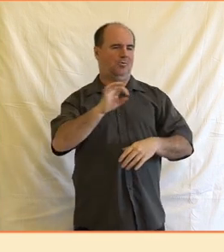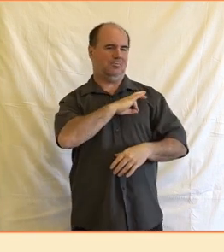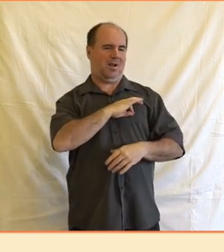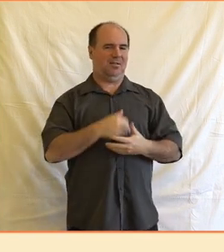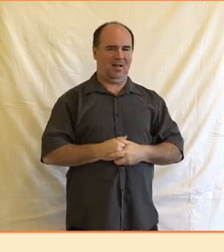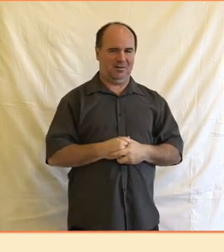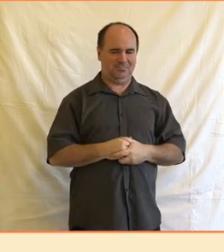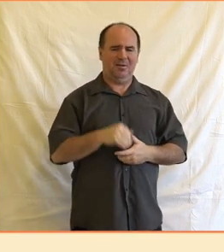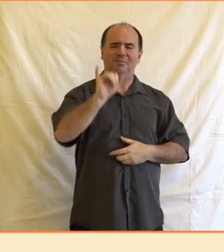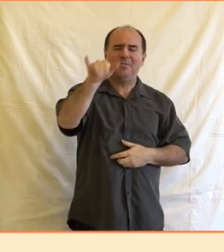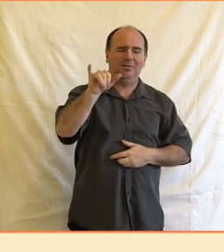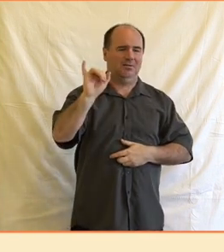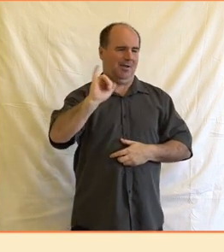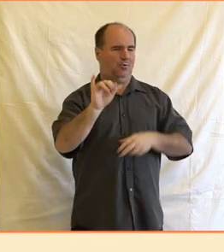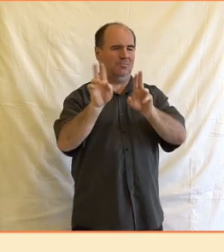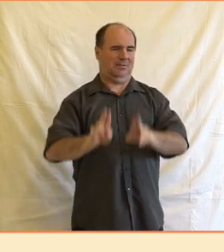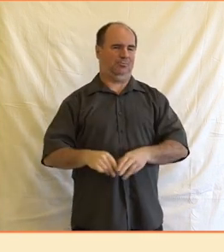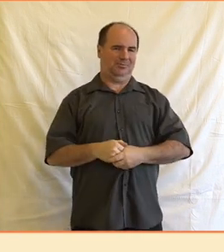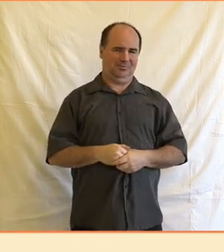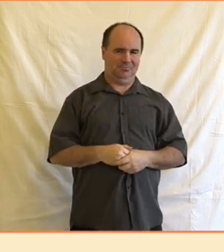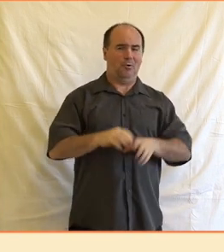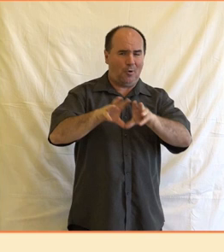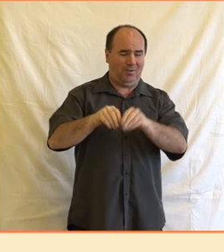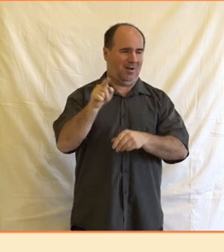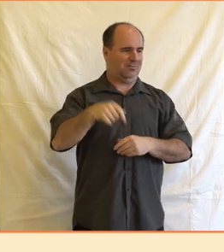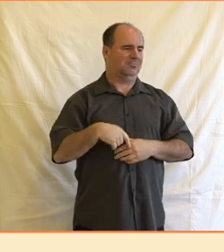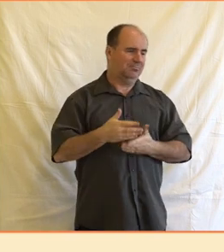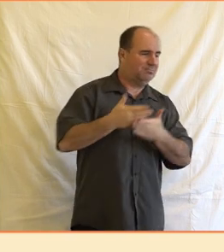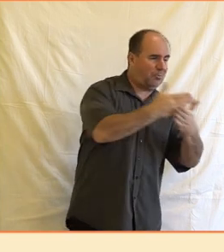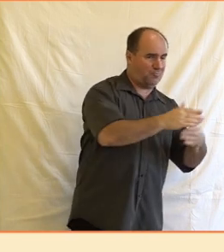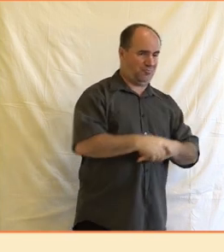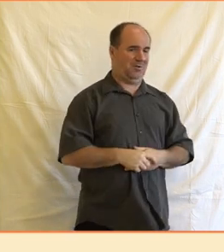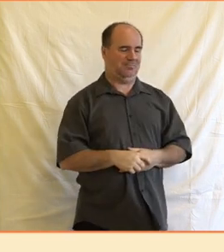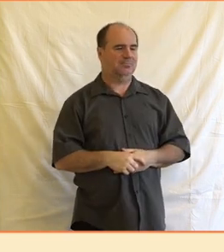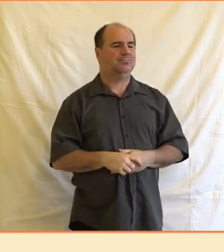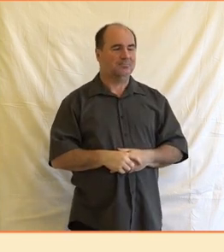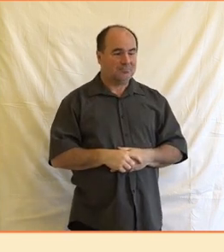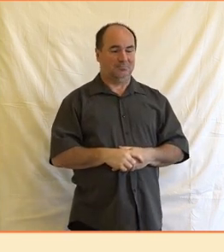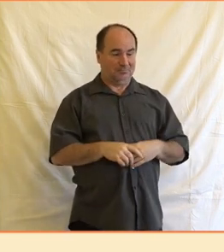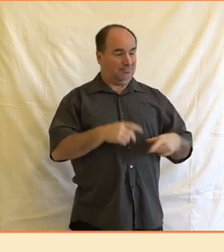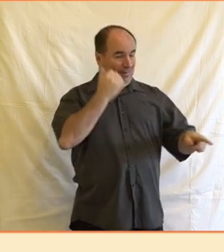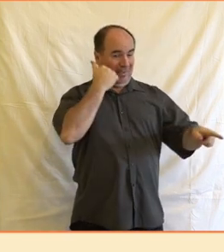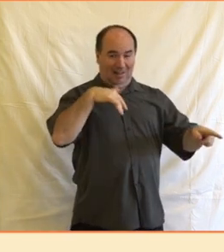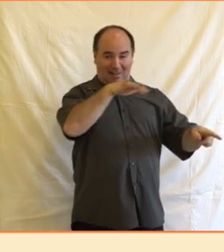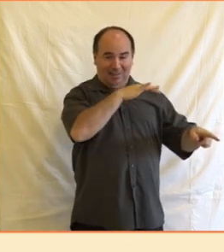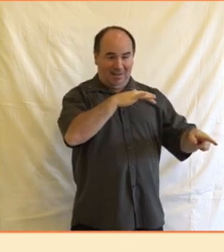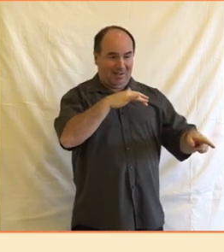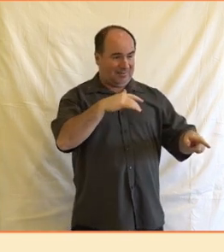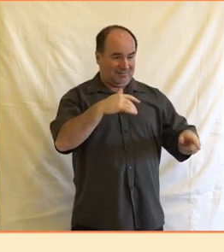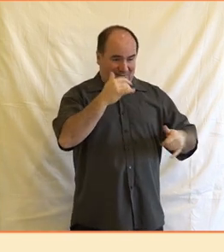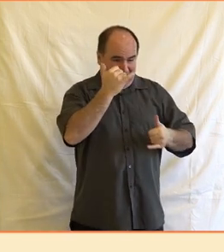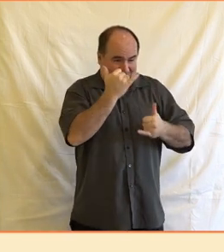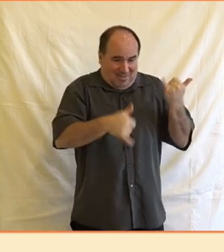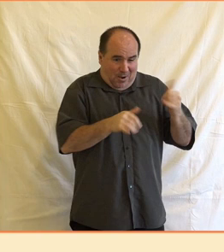vám s tou registrací pomůže, pokud nejste schopni to udělat sami. Samozřejmě pro ty lidi digitálně vyloučené je